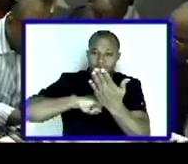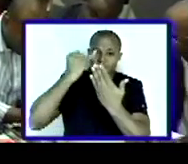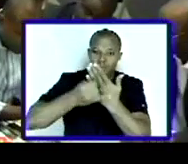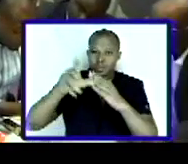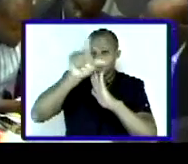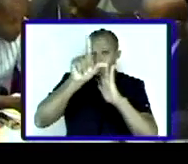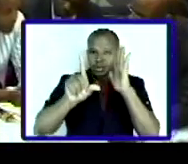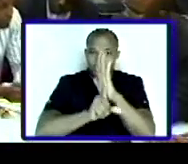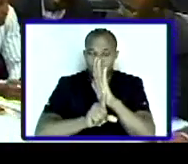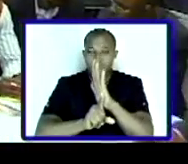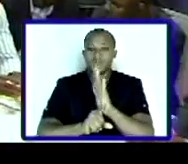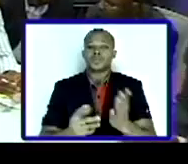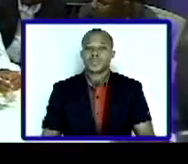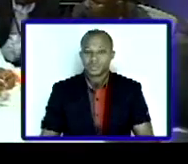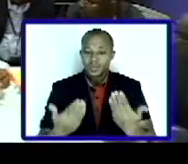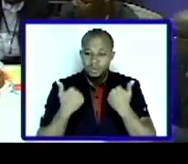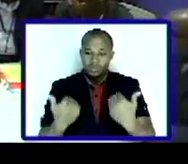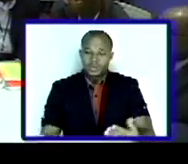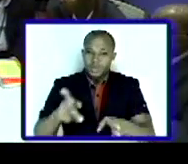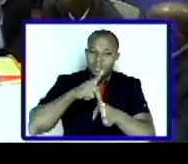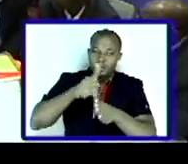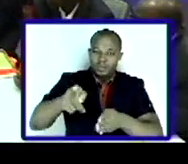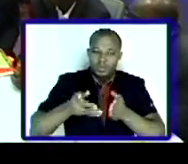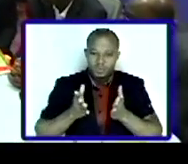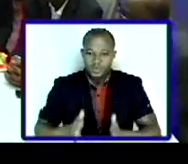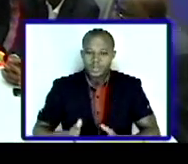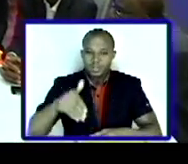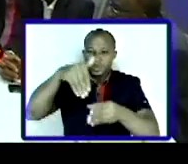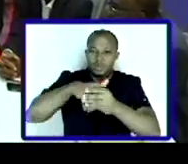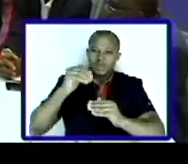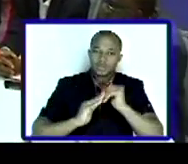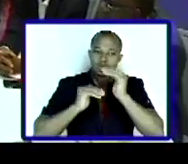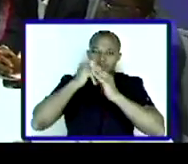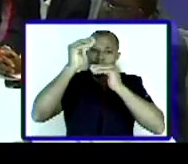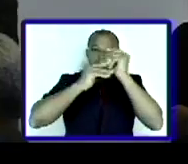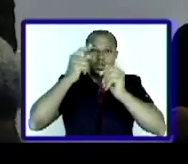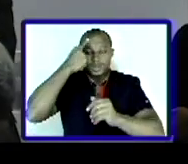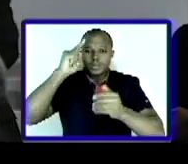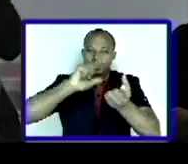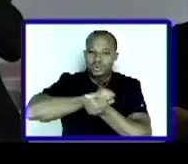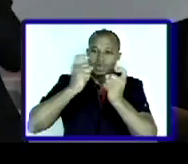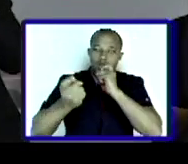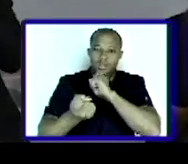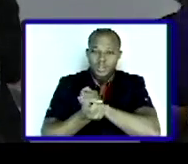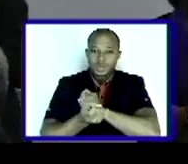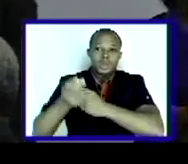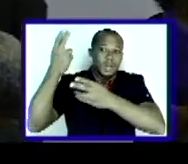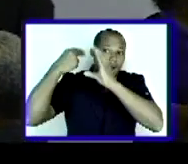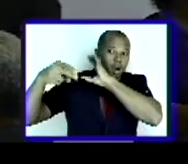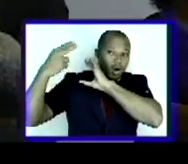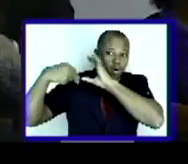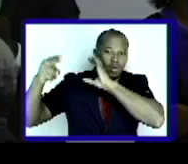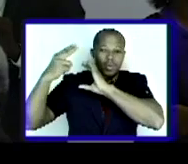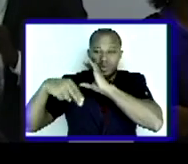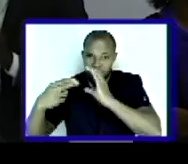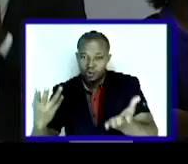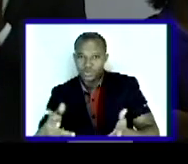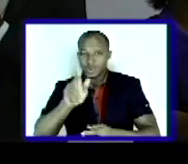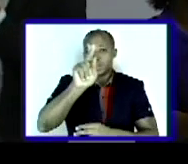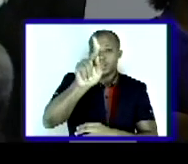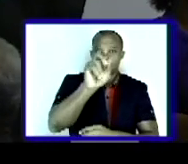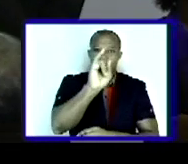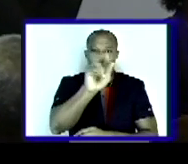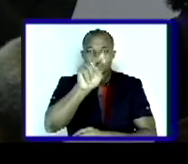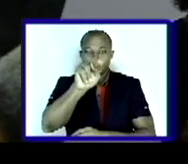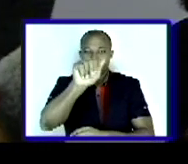là. Fois ça, c'est professionnel dans construction qui t'est réuni pour porter modification sur document dans l'hôtel Kinam jour qui t'est